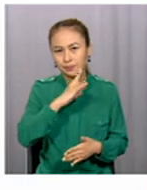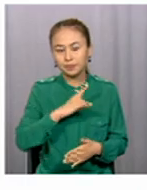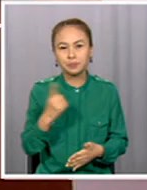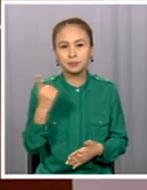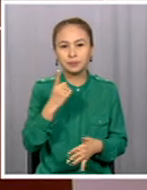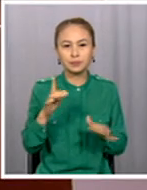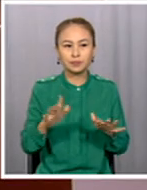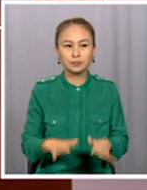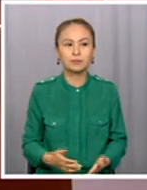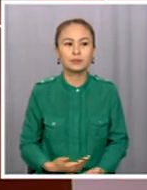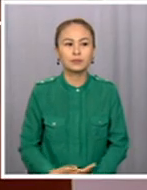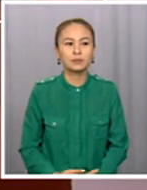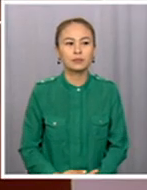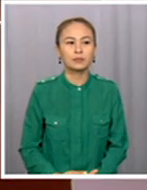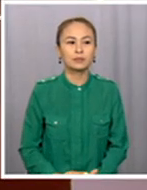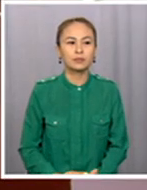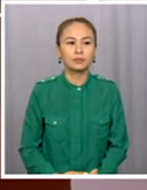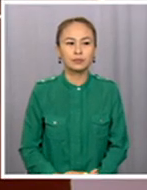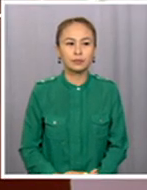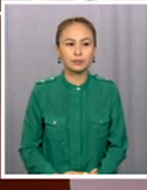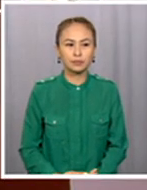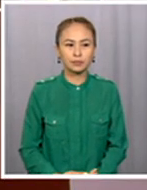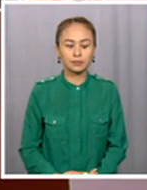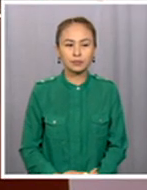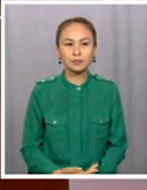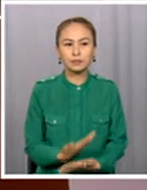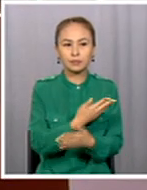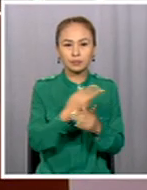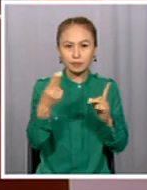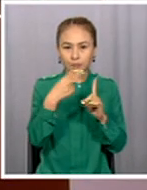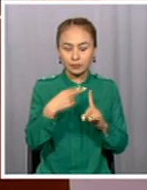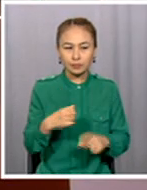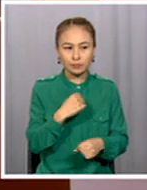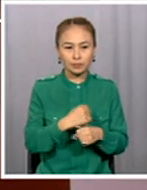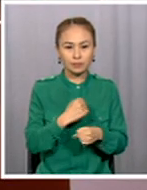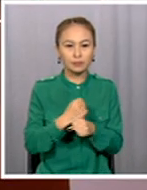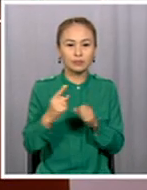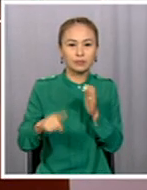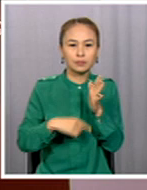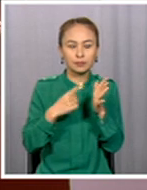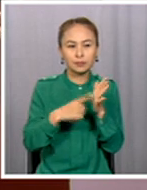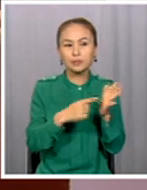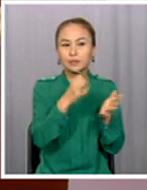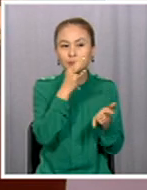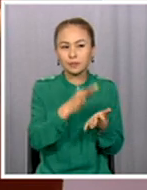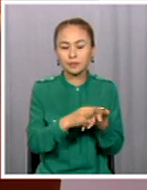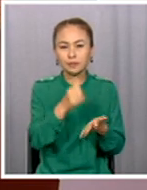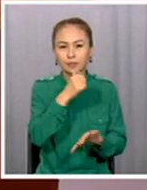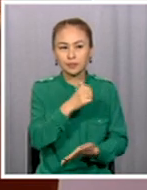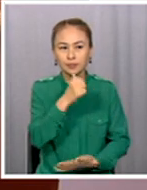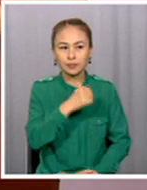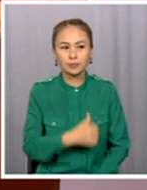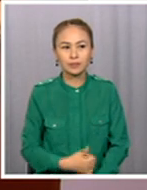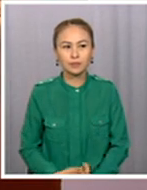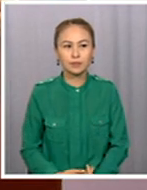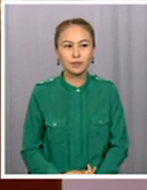ел. Балалар, өлең мазмұны бойынша құрастырылған сұрақтарға жауап беріңдерші.